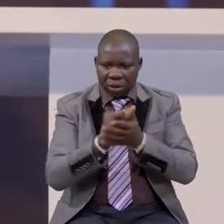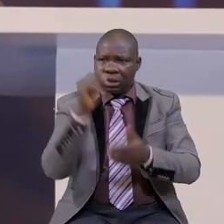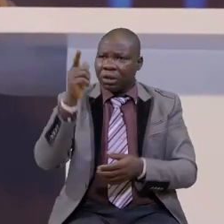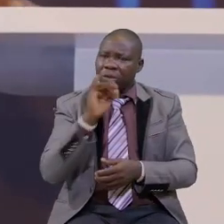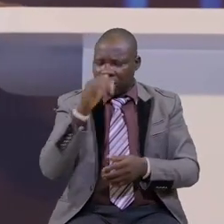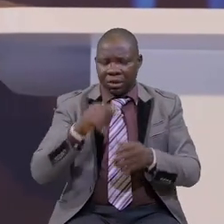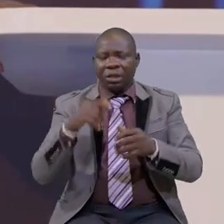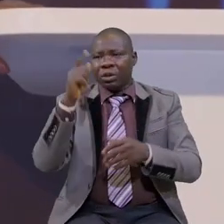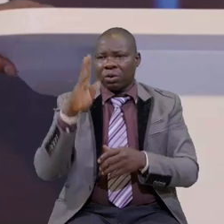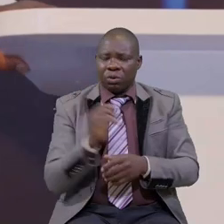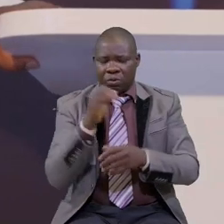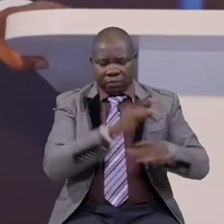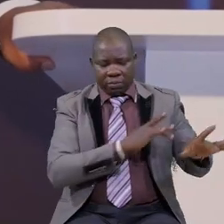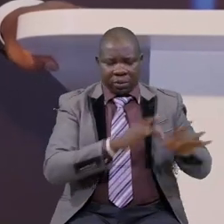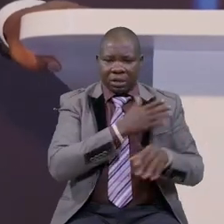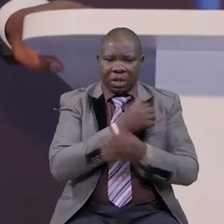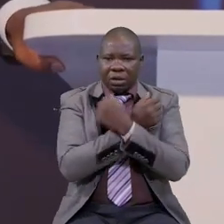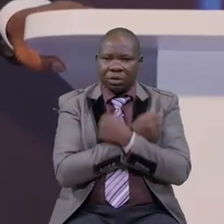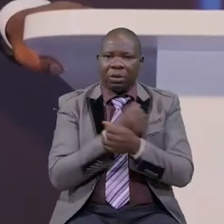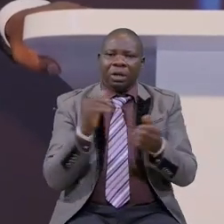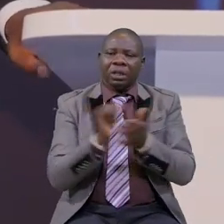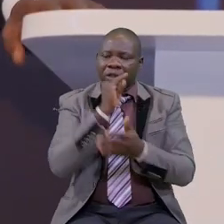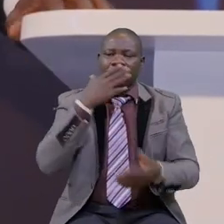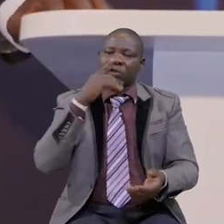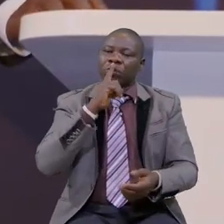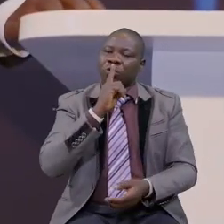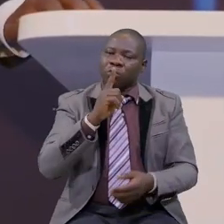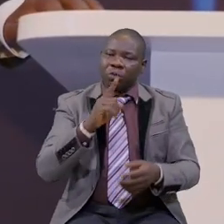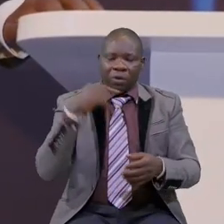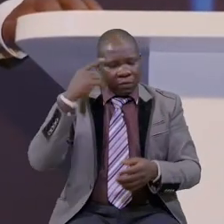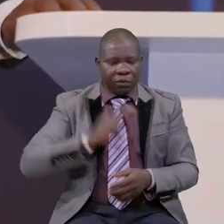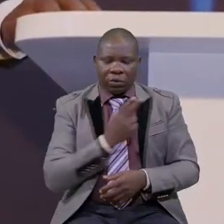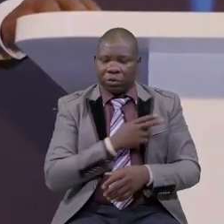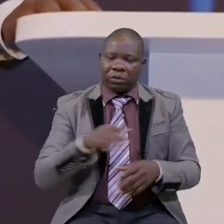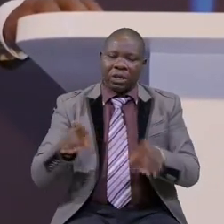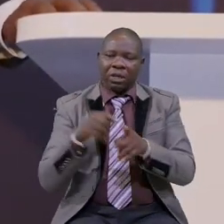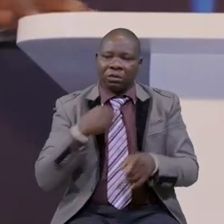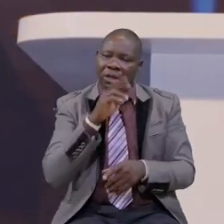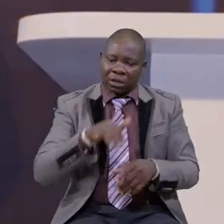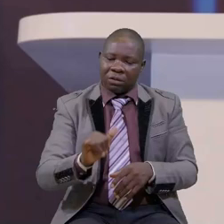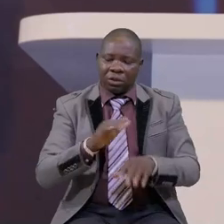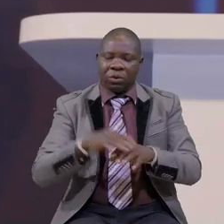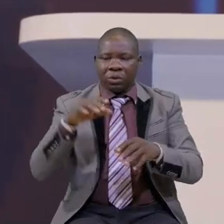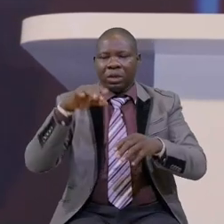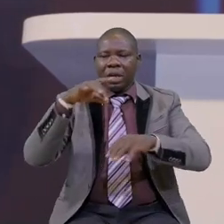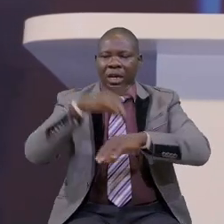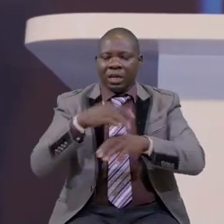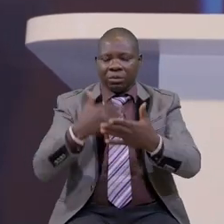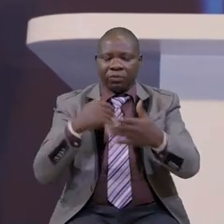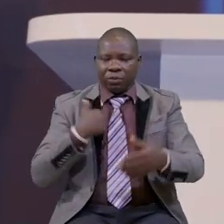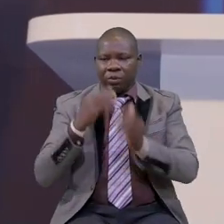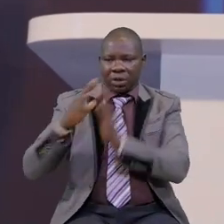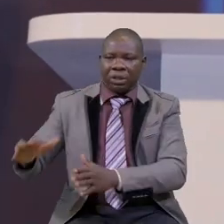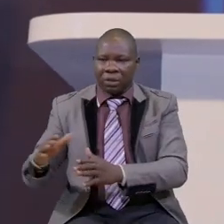de compassion, que c'est vrai pour nous, comme nous sommes encore ici-bas, avant de quitter la terre. Comment je